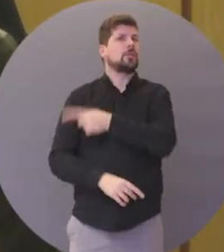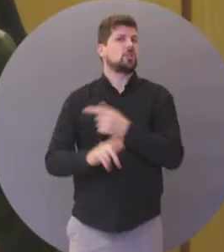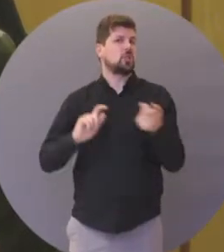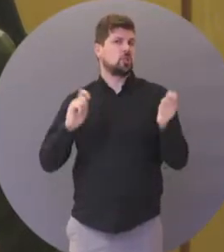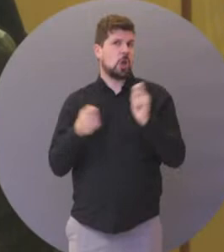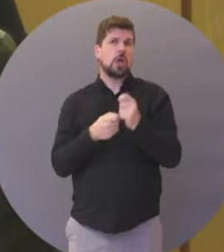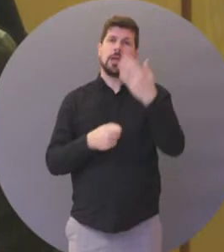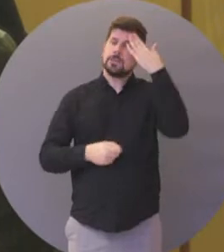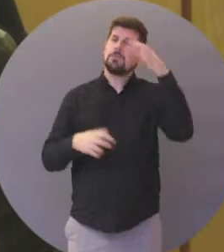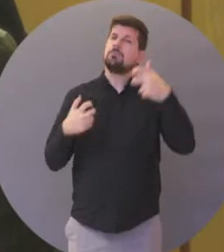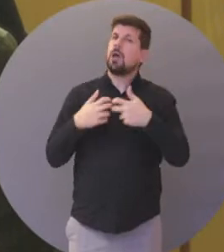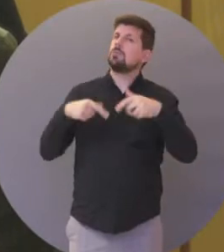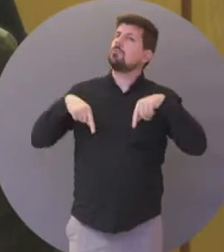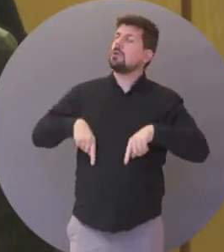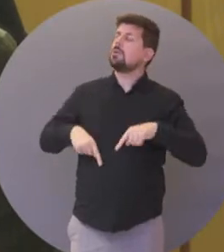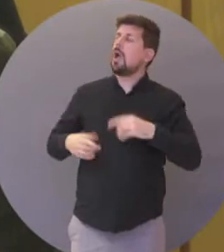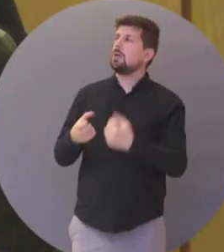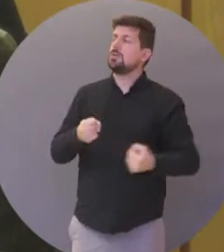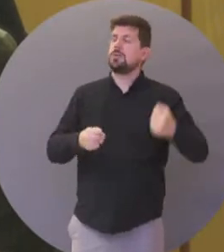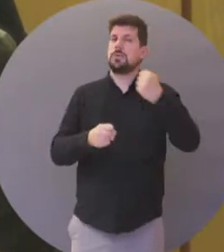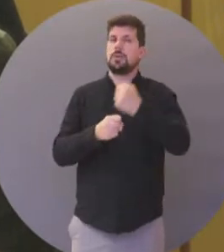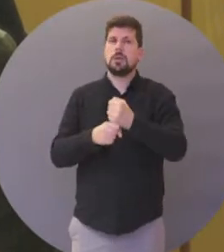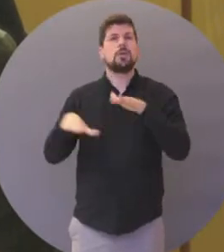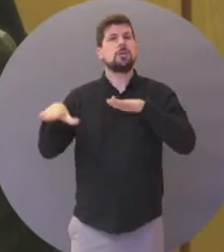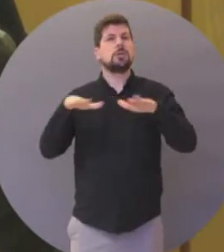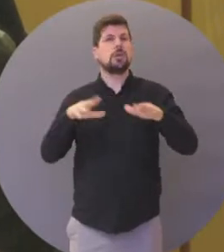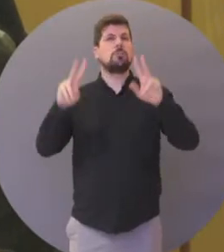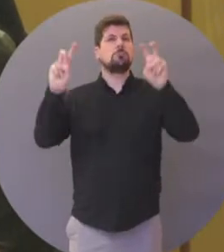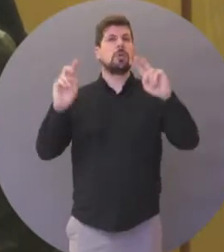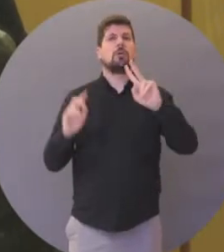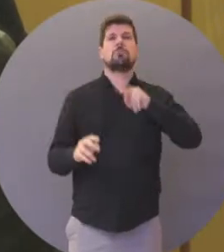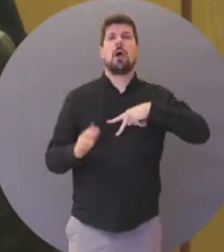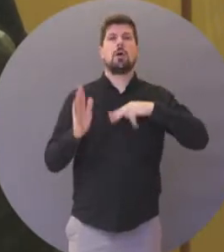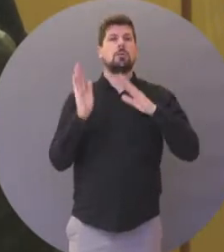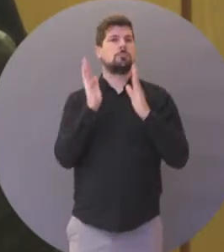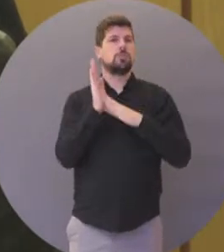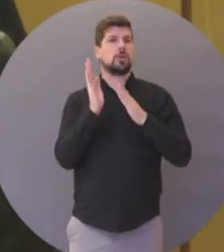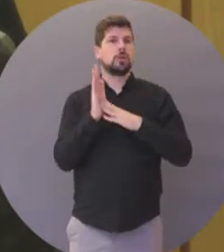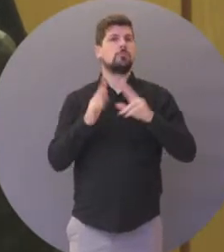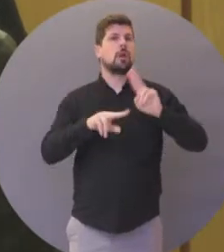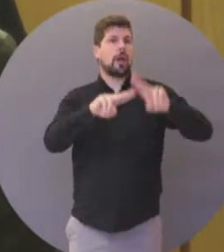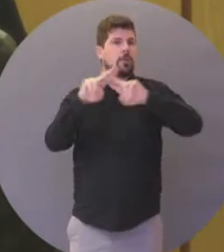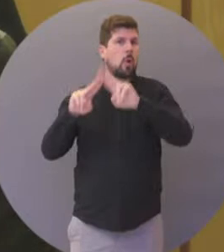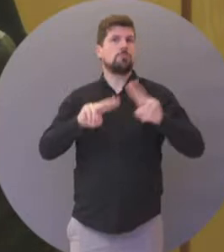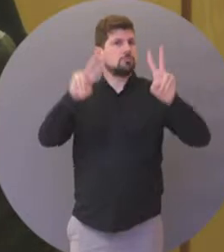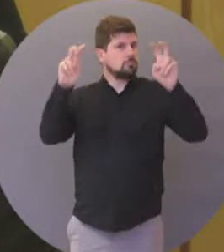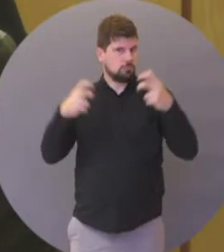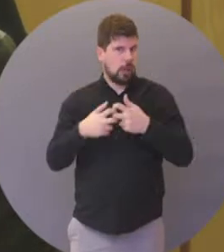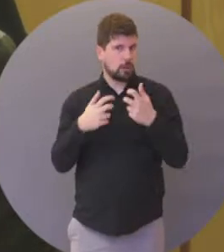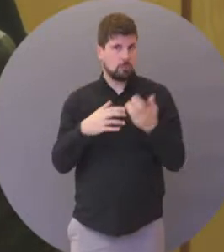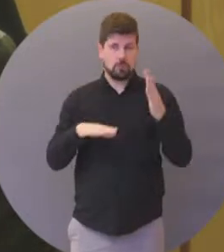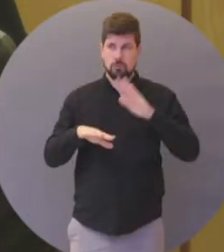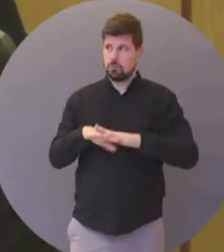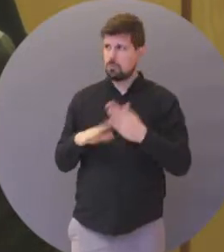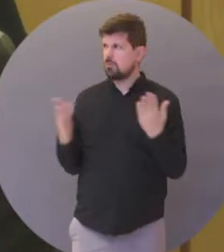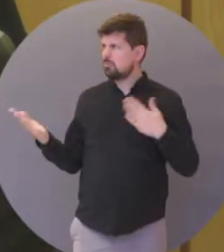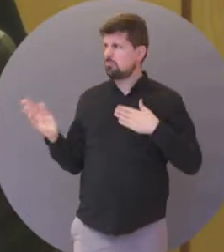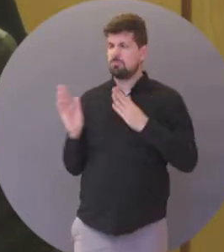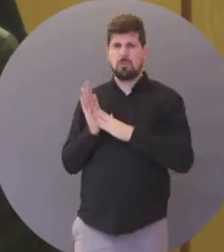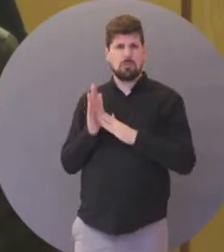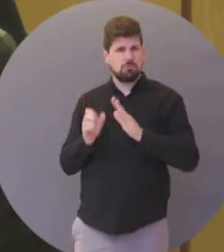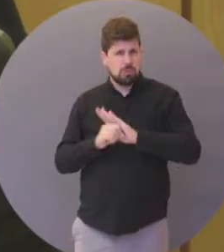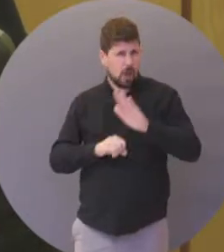ma prime rénove mais qui sont largement insuffisants face aux défis sociaux économiques et aussi aux défis